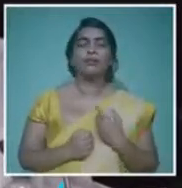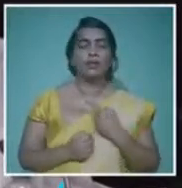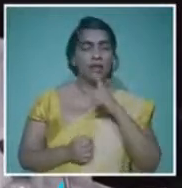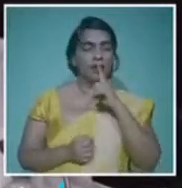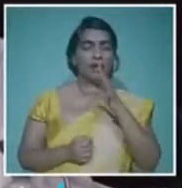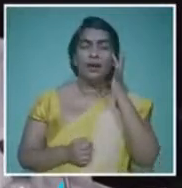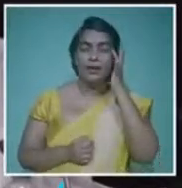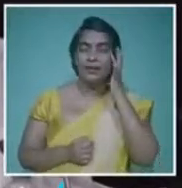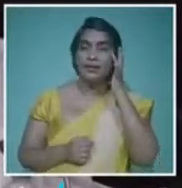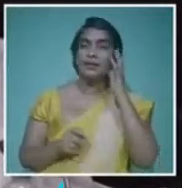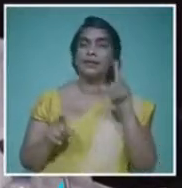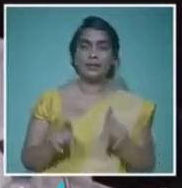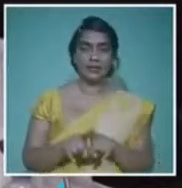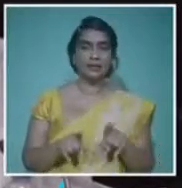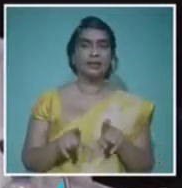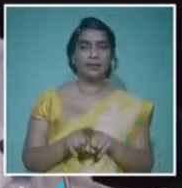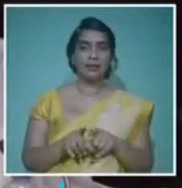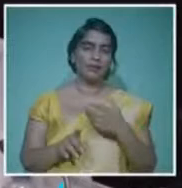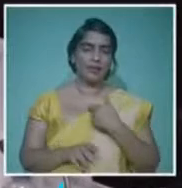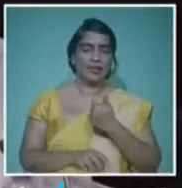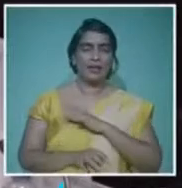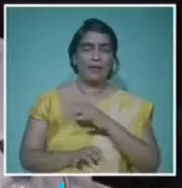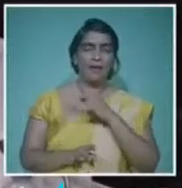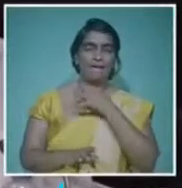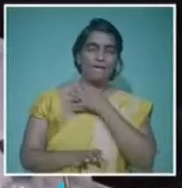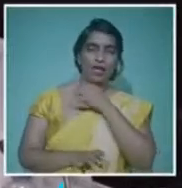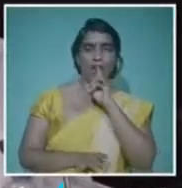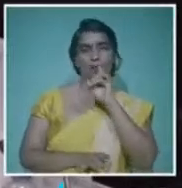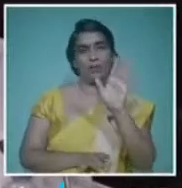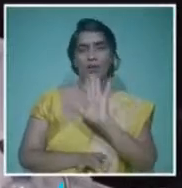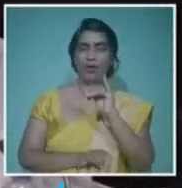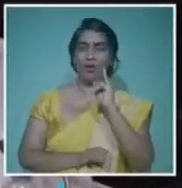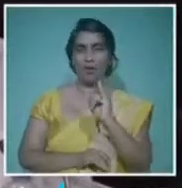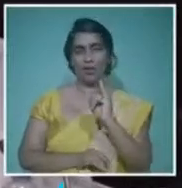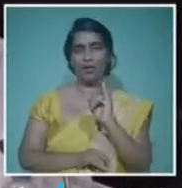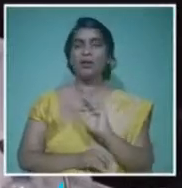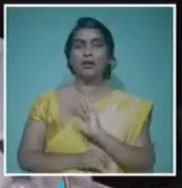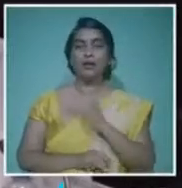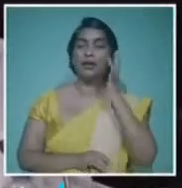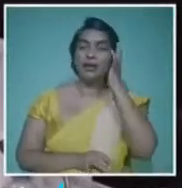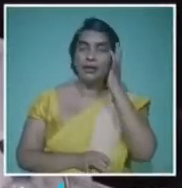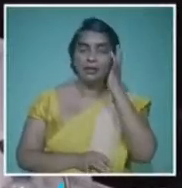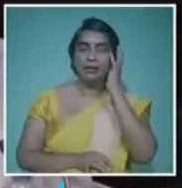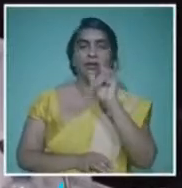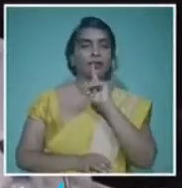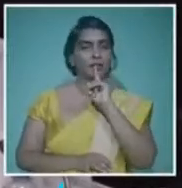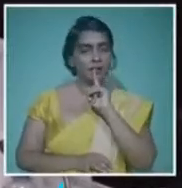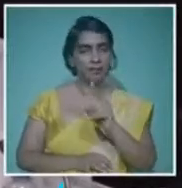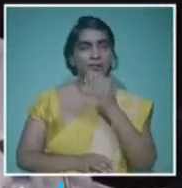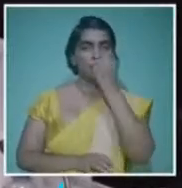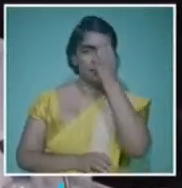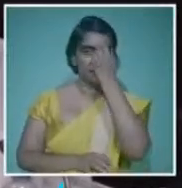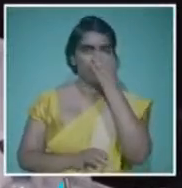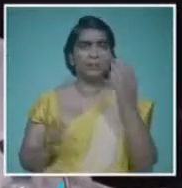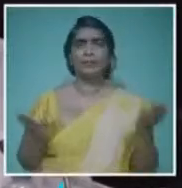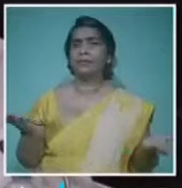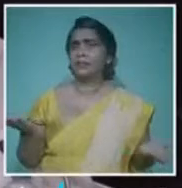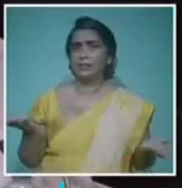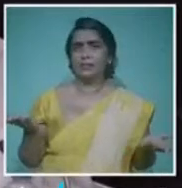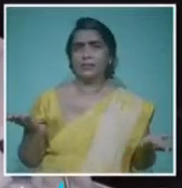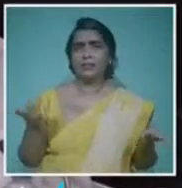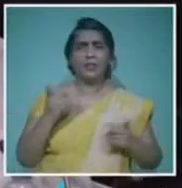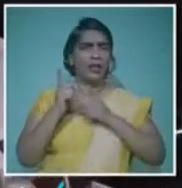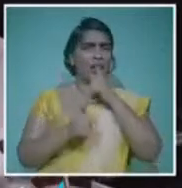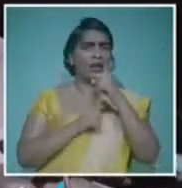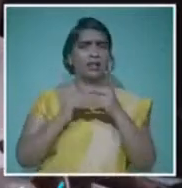මේක සිහිනයක් කියලා කිව්වේ මම කැමති වුණේ නැහැ විහිළුවක් කියලා කියන්න හොඳ නැහැනේ සිහිනයක් කියලා කිව්වේ ඒකයි මොනවද මේ අපි කතා